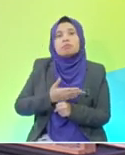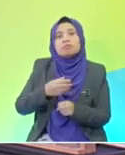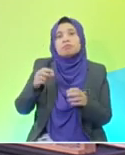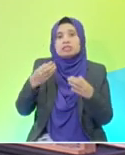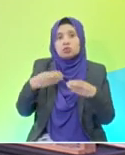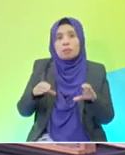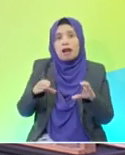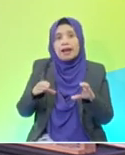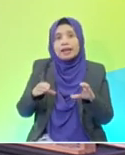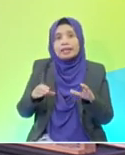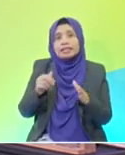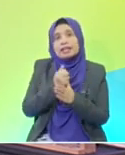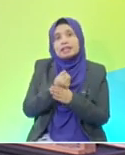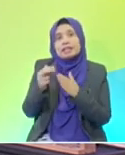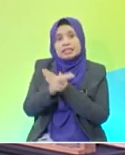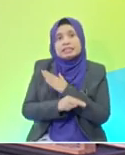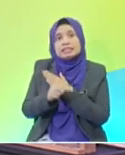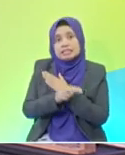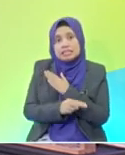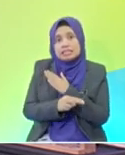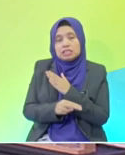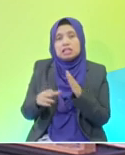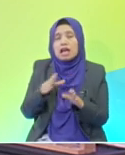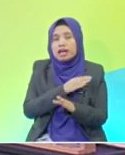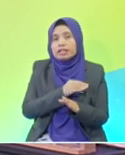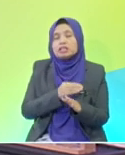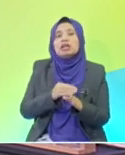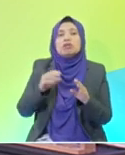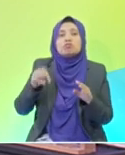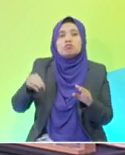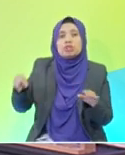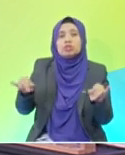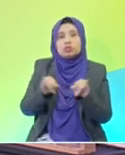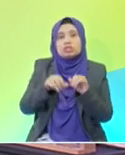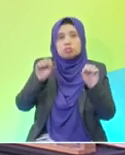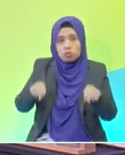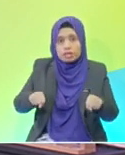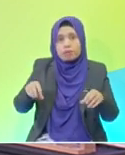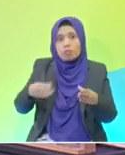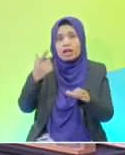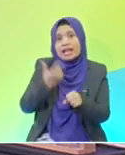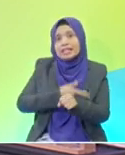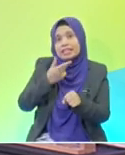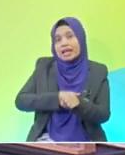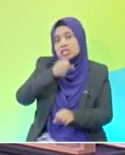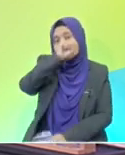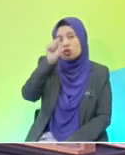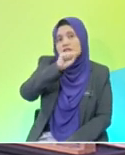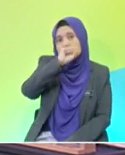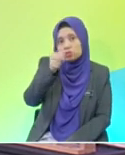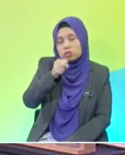percobaan antara negeri-negeri dan juga calon-calon juga boleh membuat latihan-latihan berbentuk soal dan